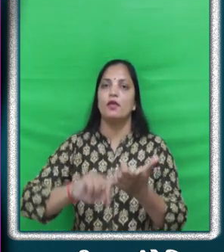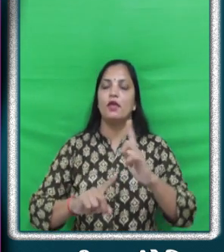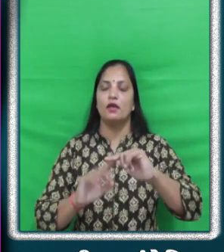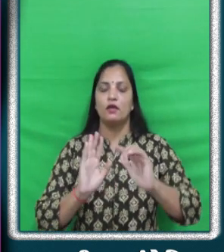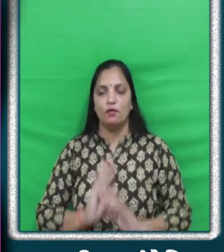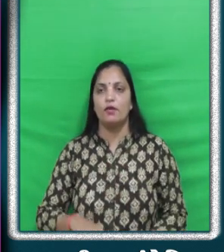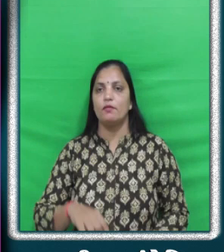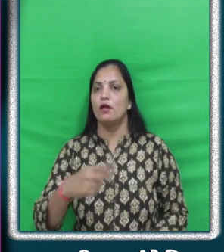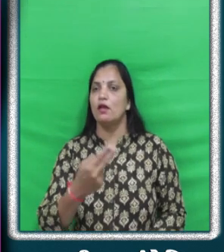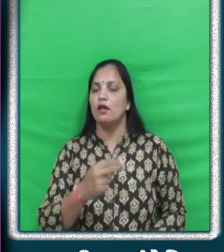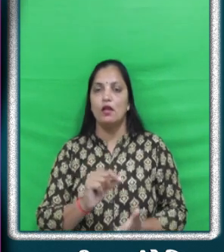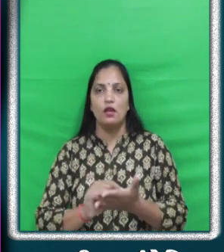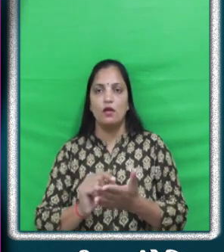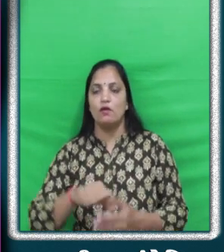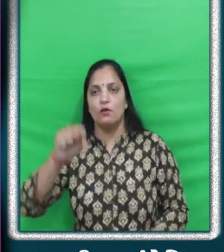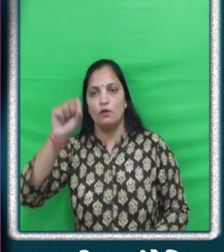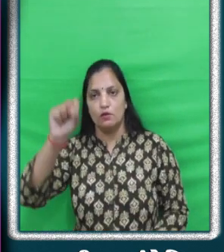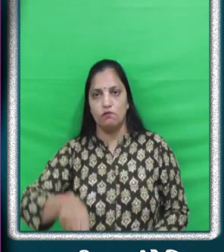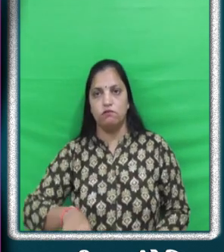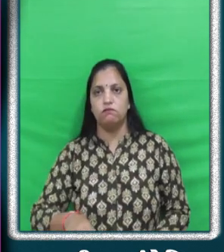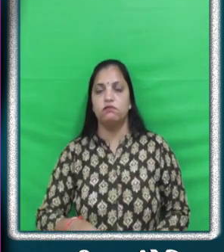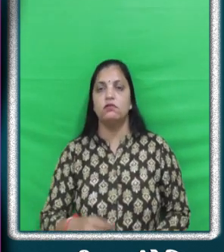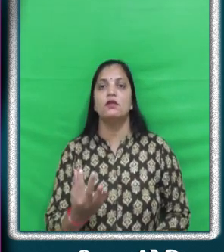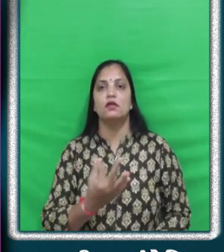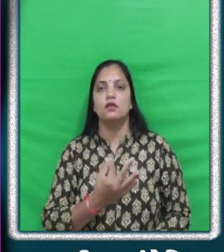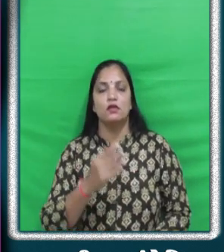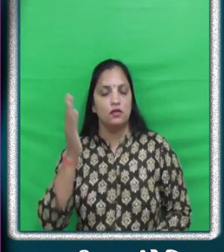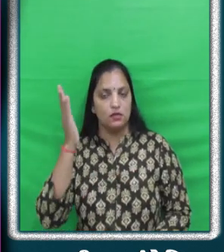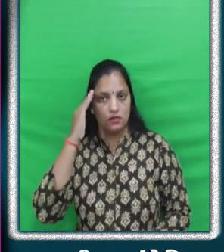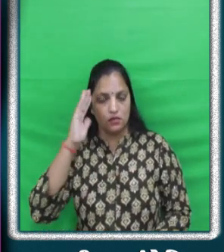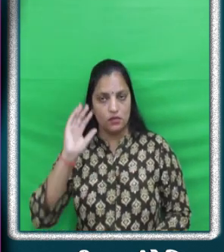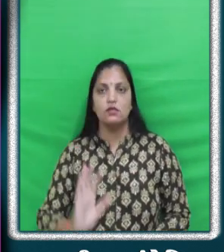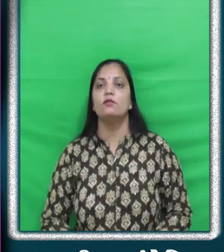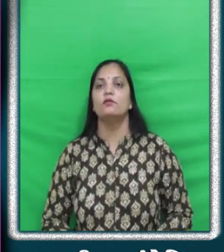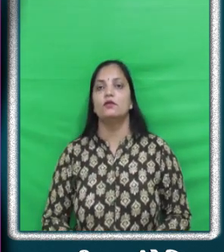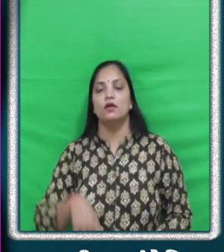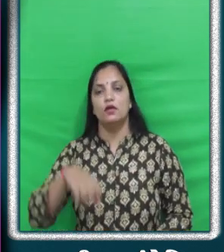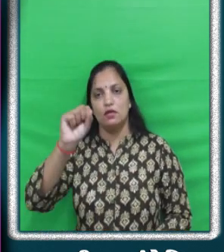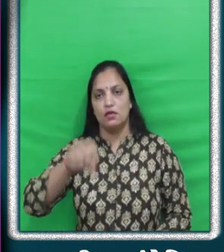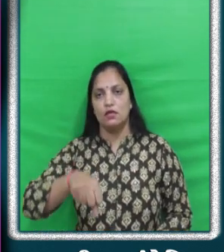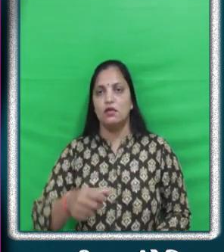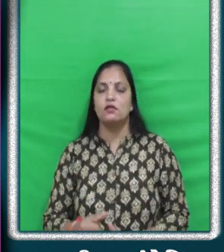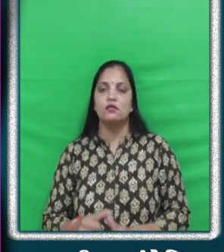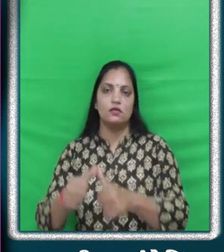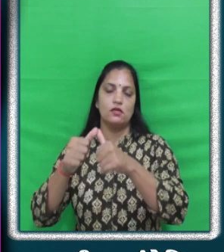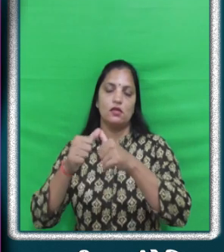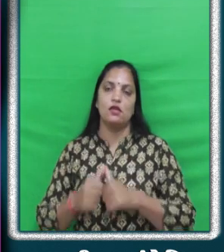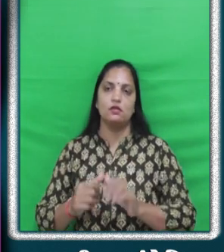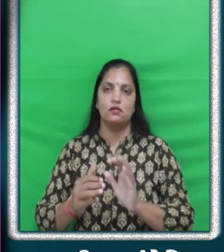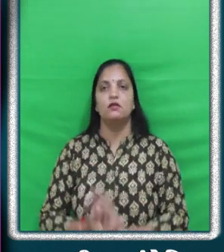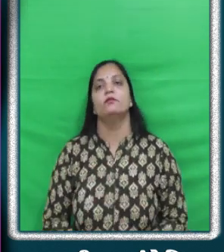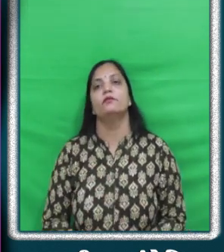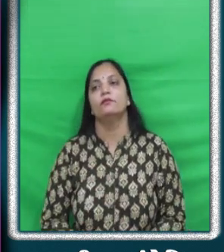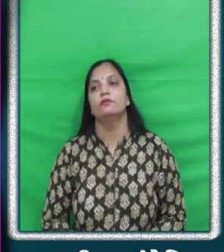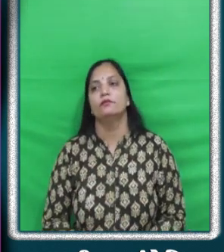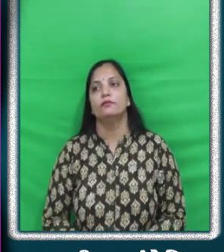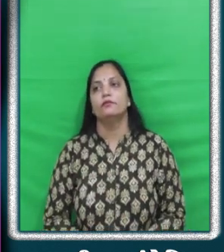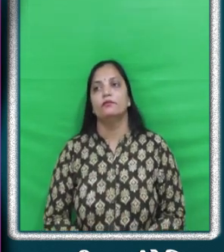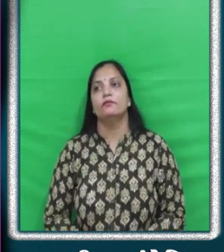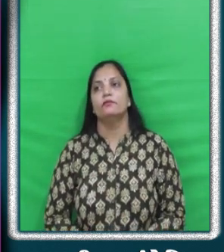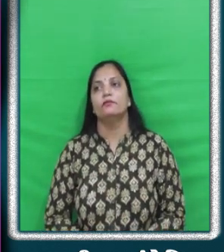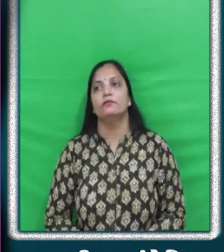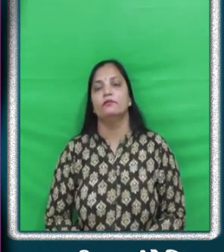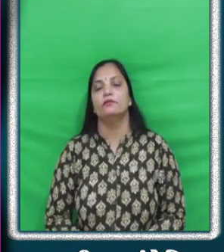અંદર હા લખવાનું છે. તમને જો સમજાયું હોય તો તમારે કમેન્ટમાં યસ લખીને મને કહેવાનું છે.